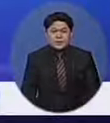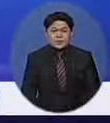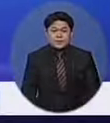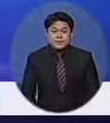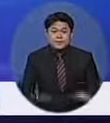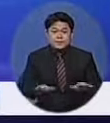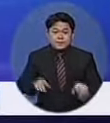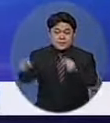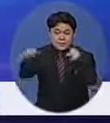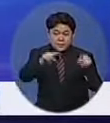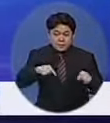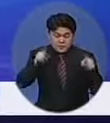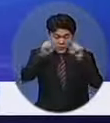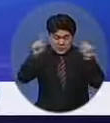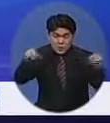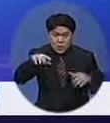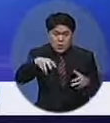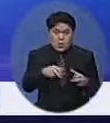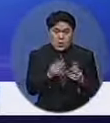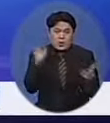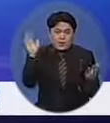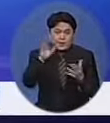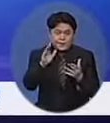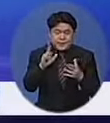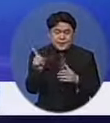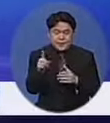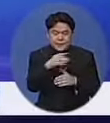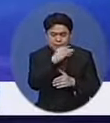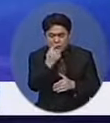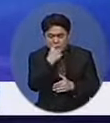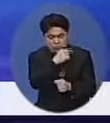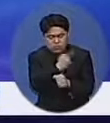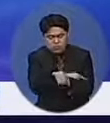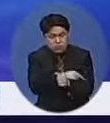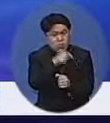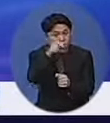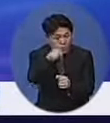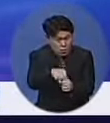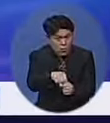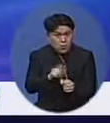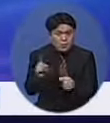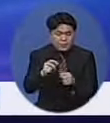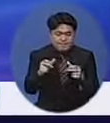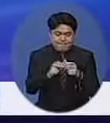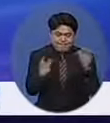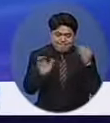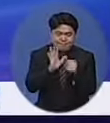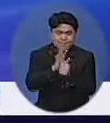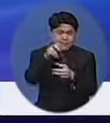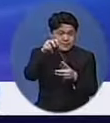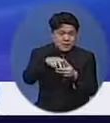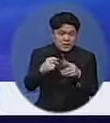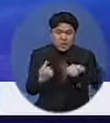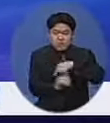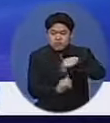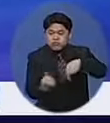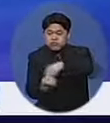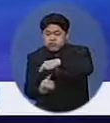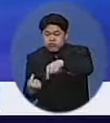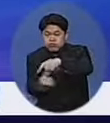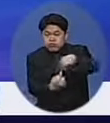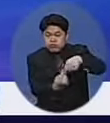현재 전국의 대학교에서는 장애학생의 정당한 교육권 보장을 위해 장애학생 지원센터를 운영하고